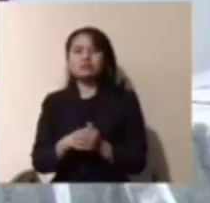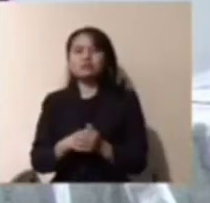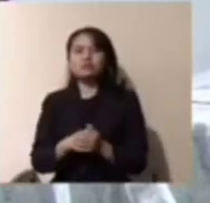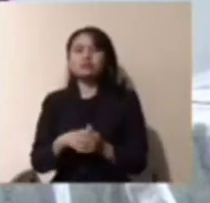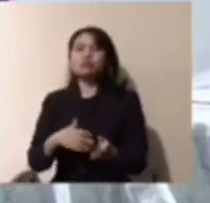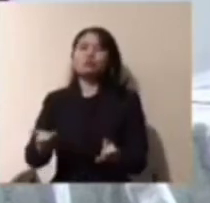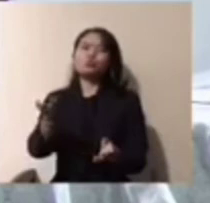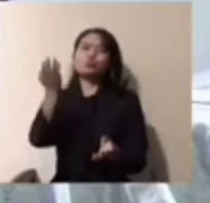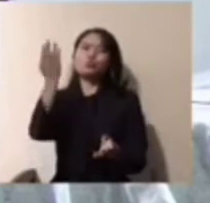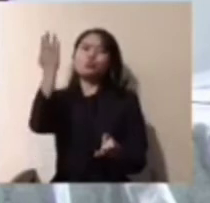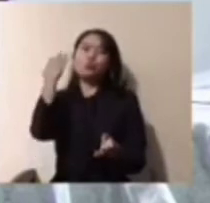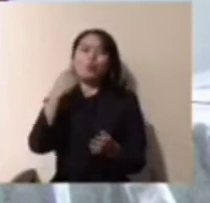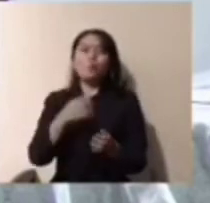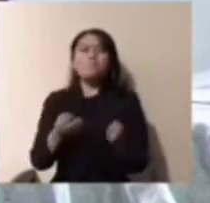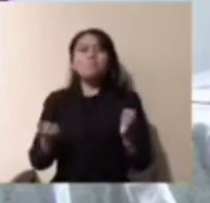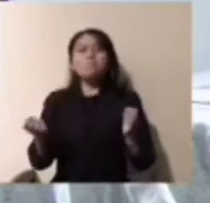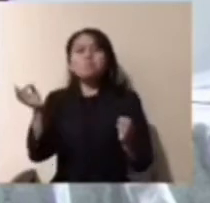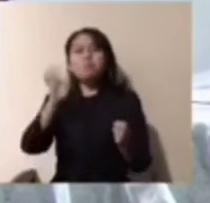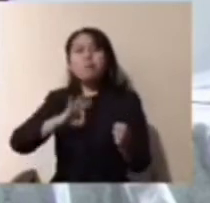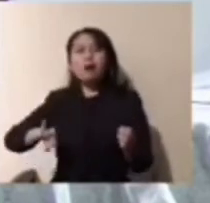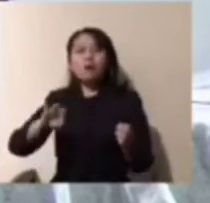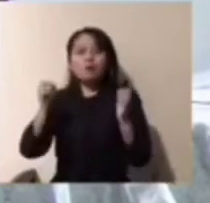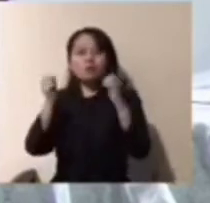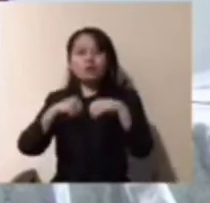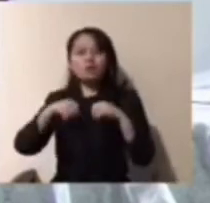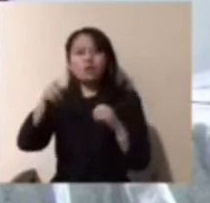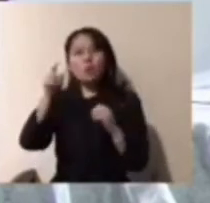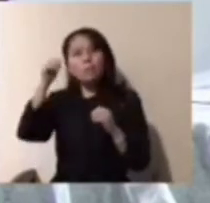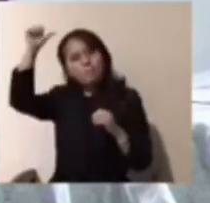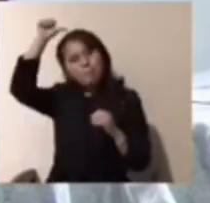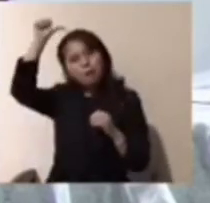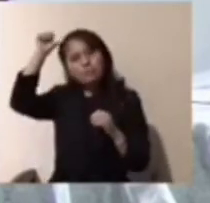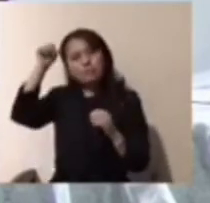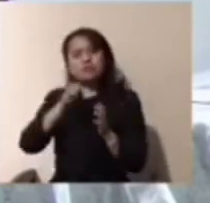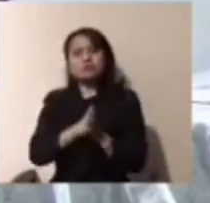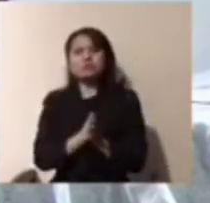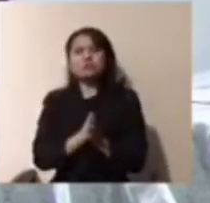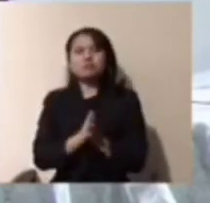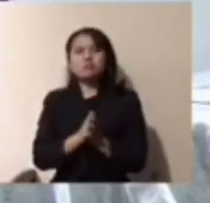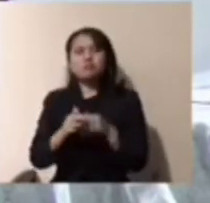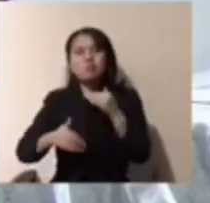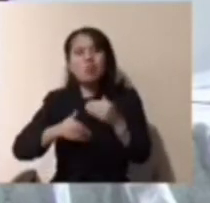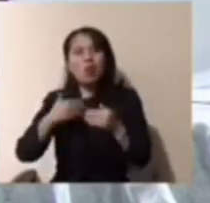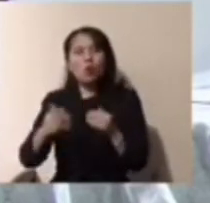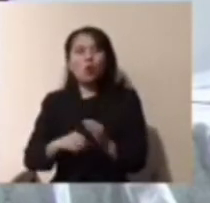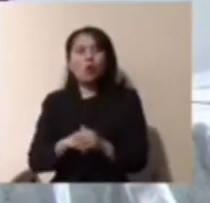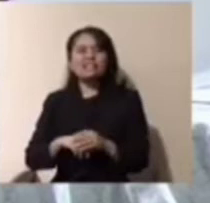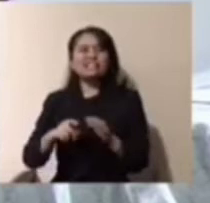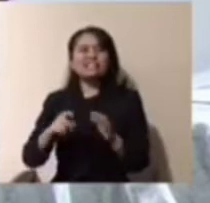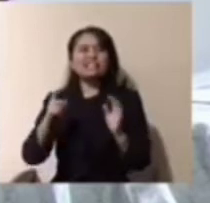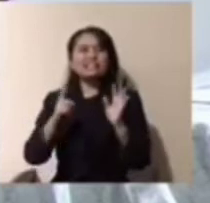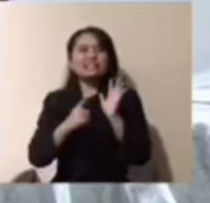Pada zaman dulu, pembaharuan janji baptis ini pun dilakukan secara simbolis.